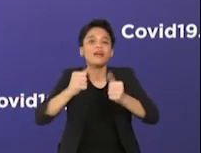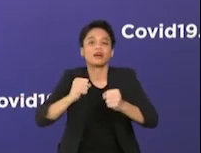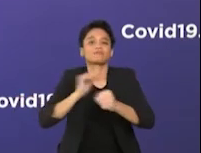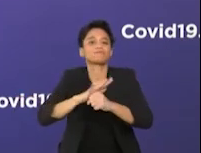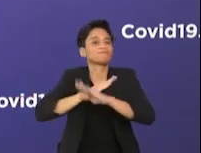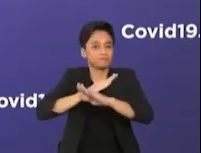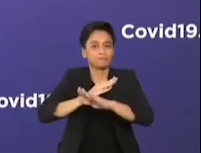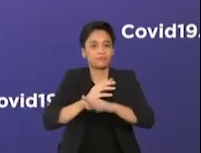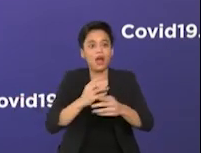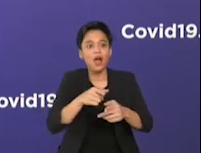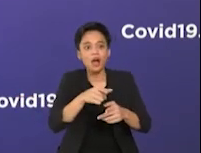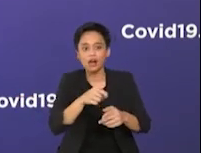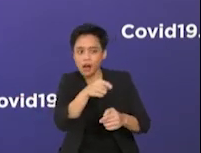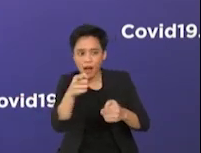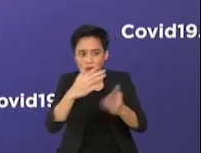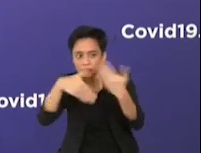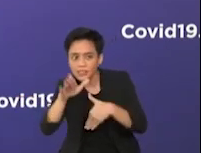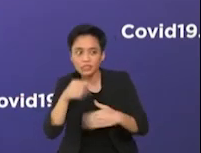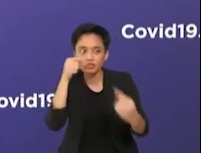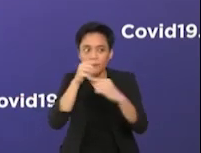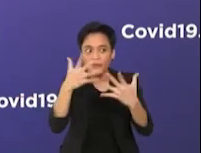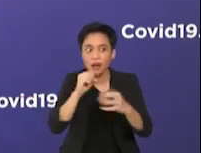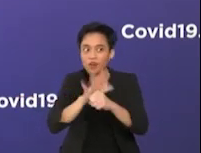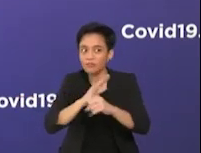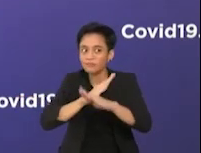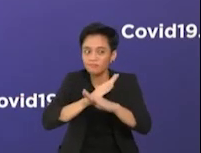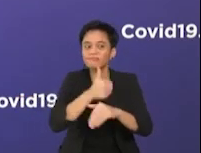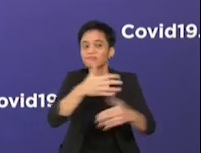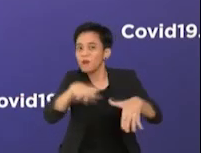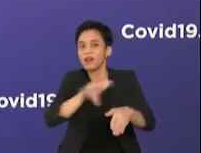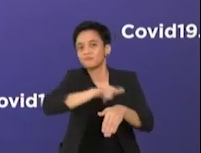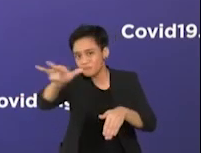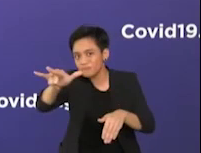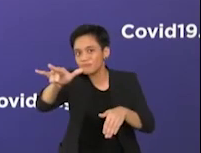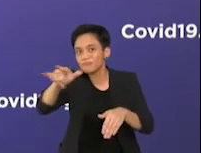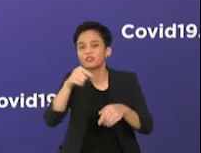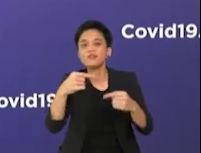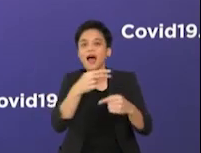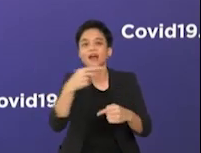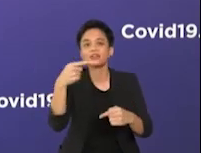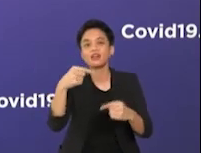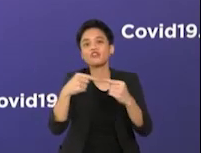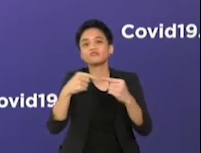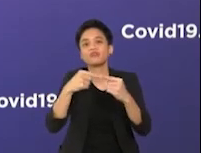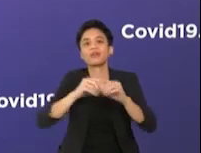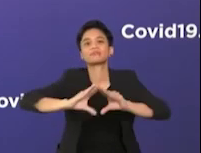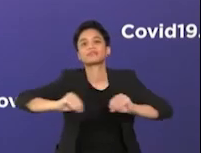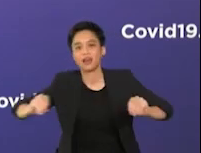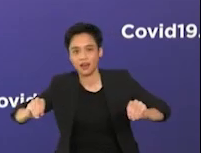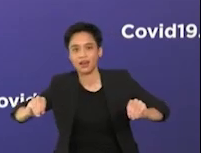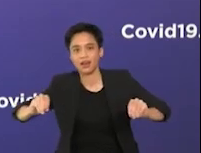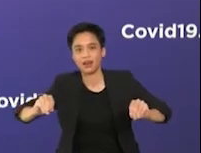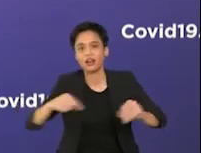diijinkan untuk melaksanakan penerbangan perjalanan dinas sekali lagi